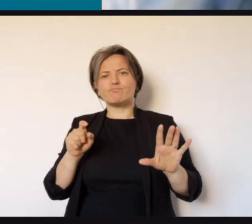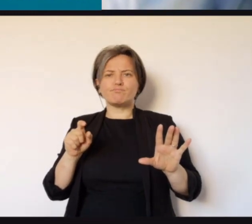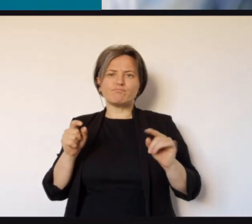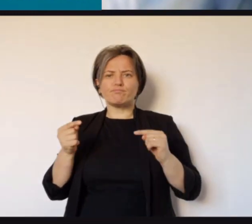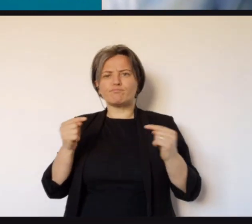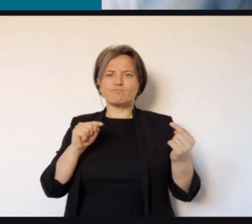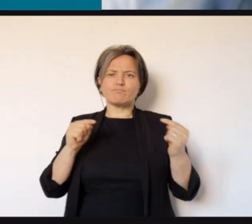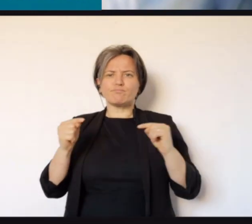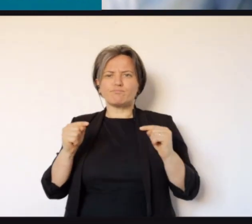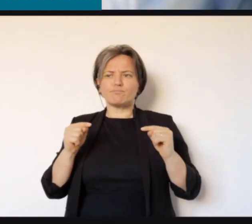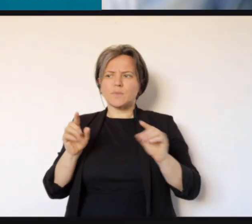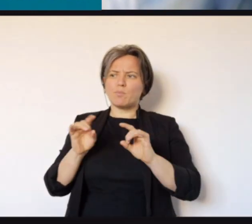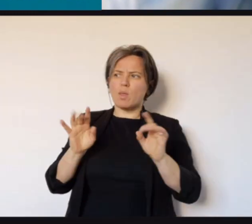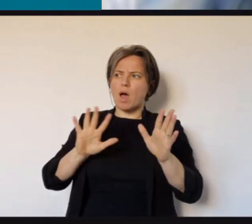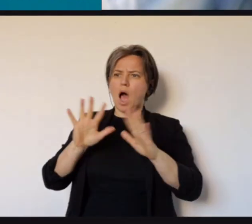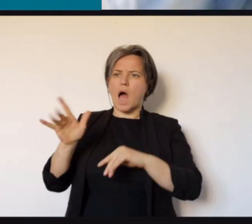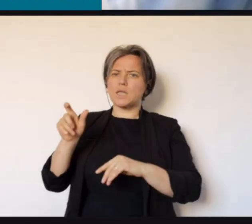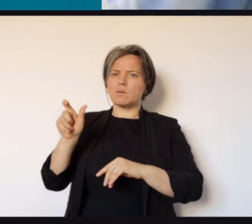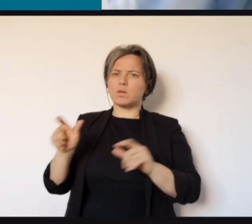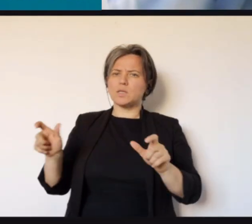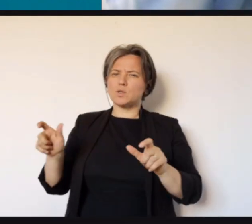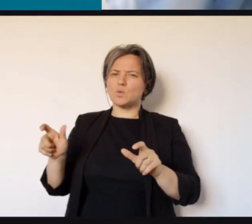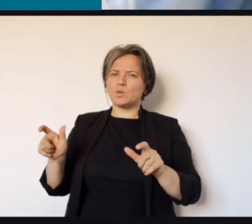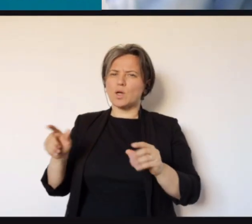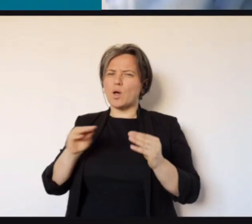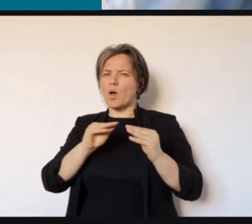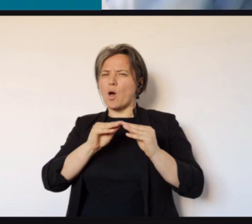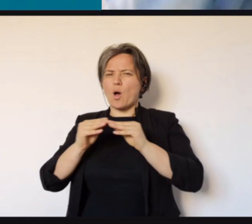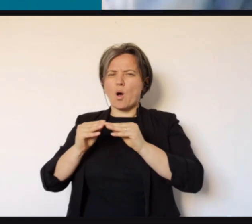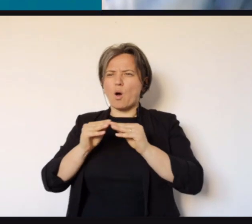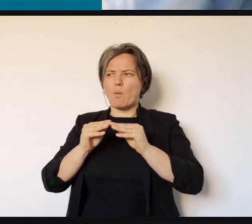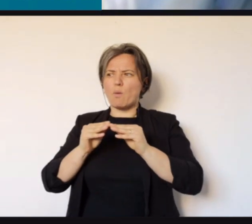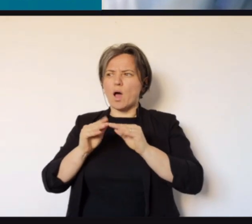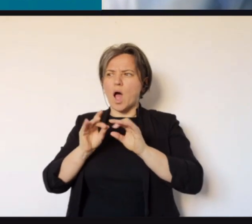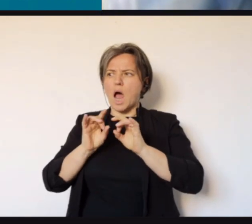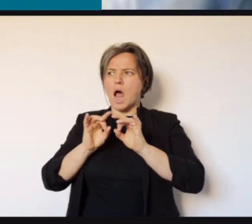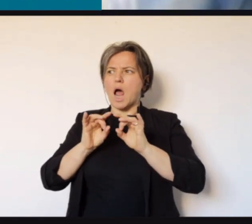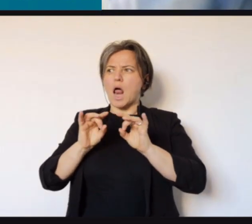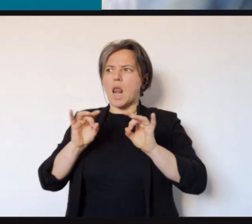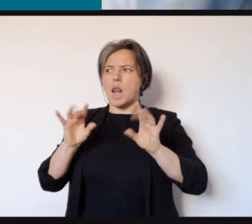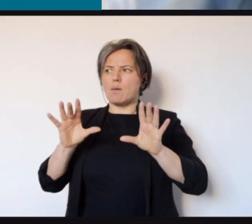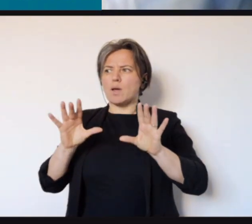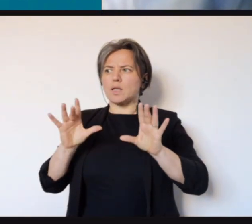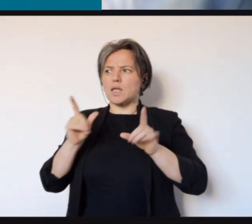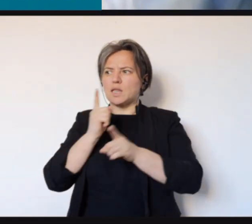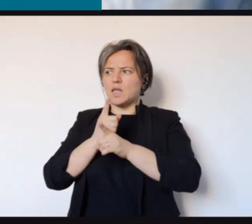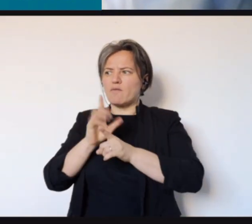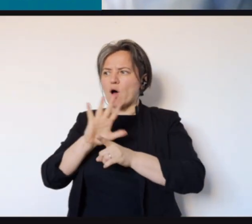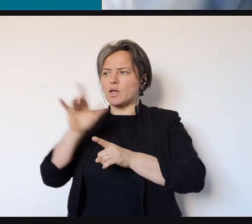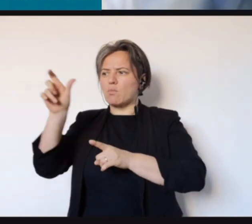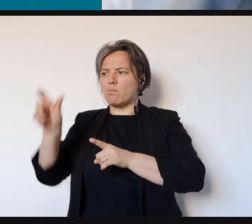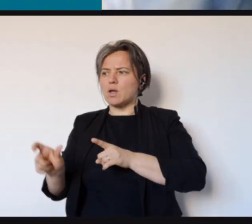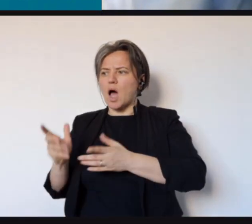un po' in discussione se è per gli altri, se è per aiutare un altro.